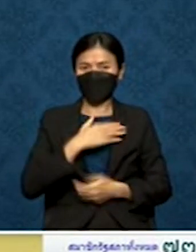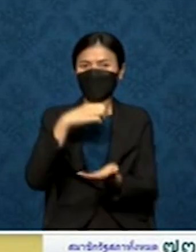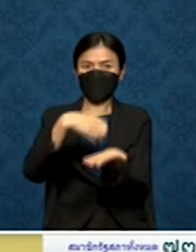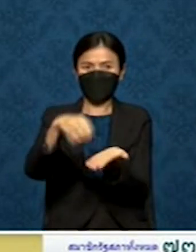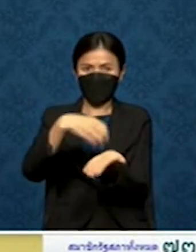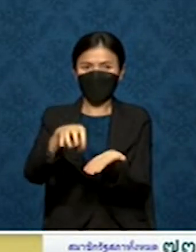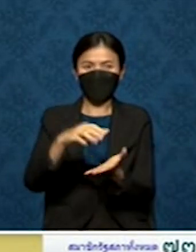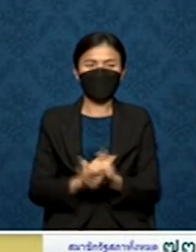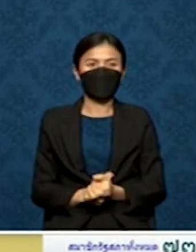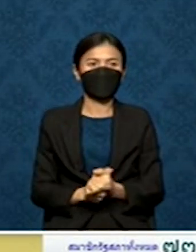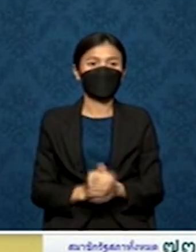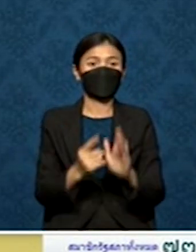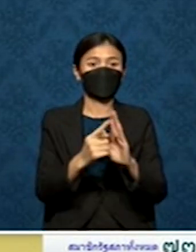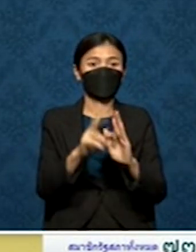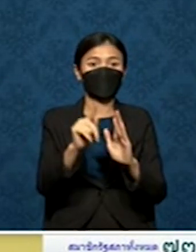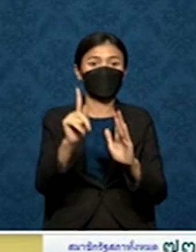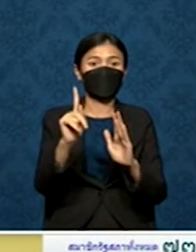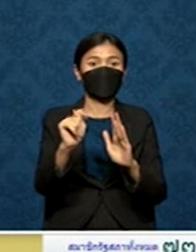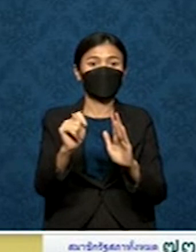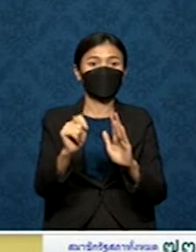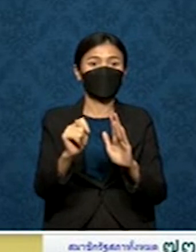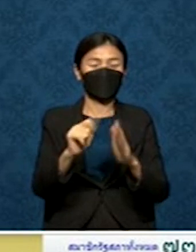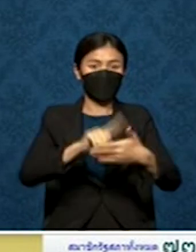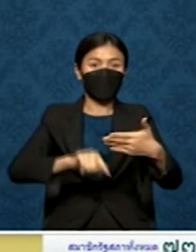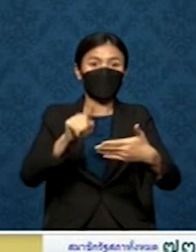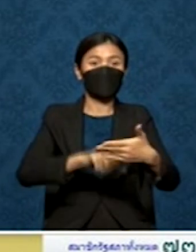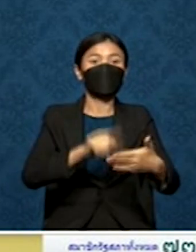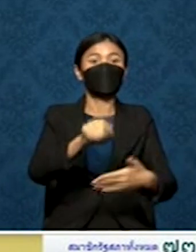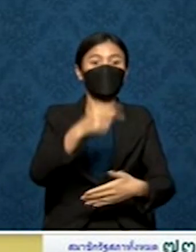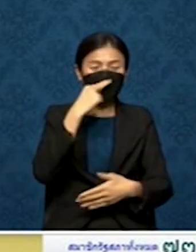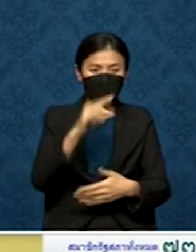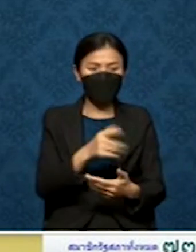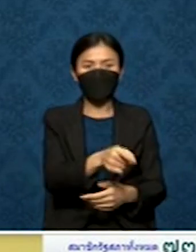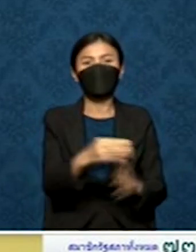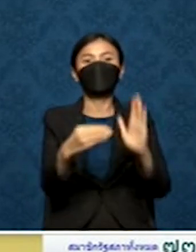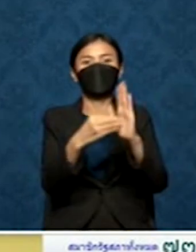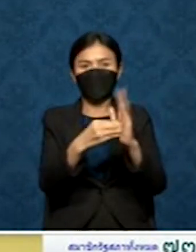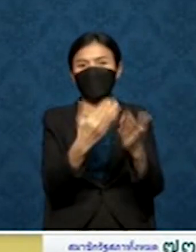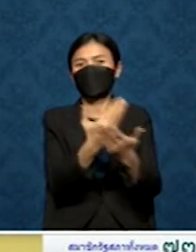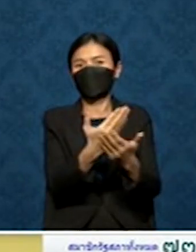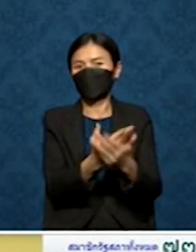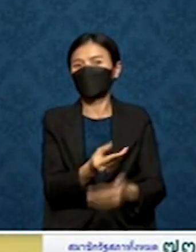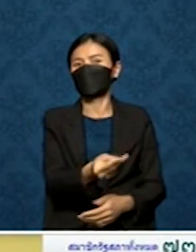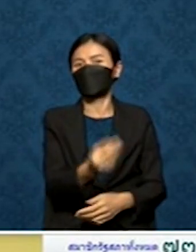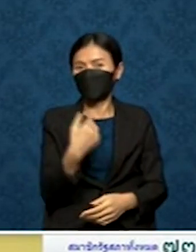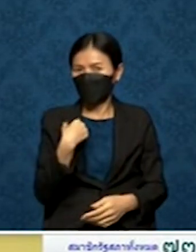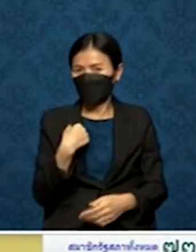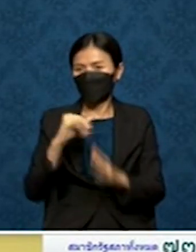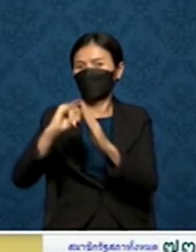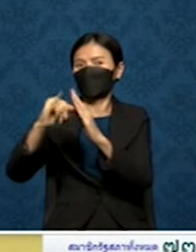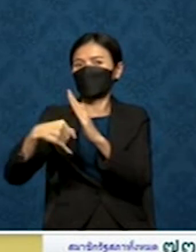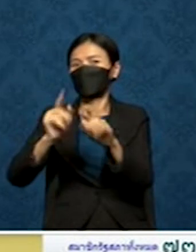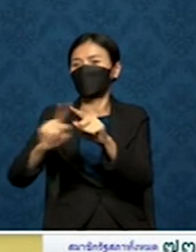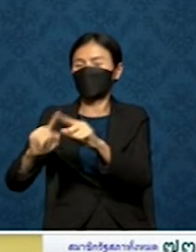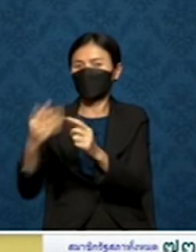ยในกรุงเทพมหานครราคาหนึ่งในต่างจังหวัดราคาหนึ่งโดยผ่านใครฮะ